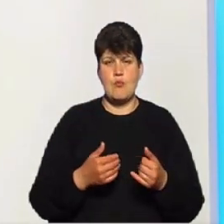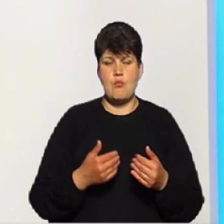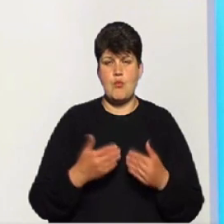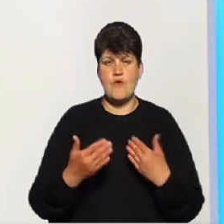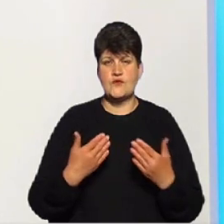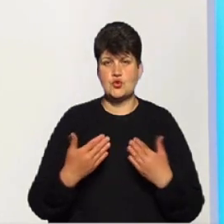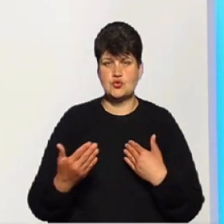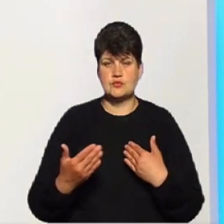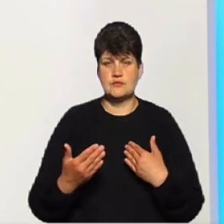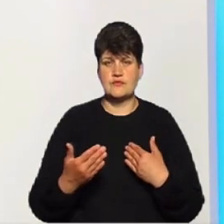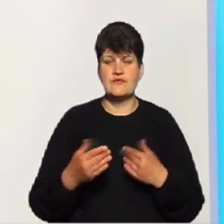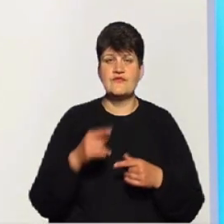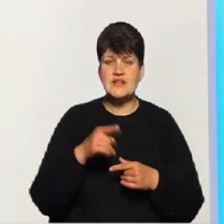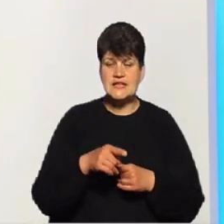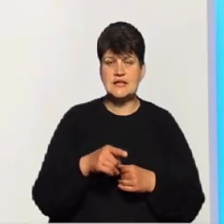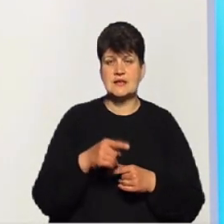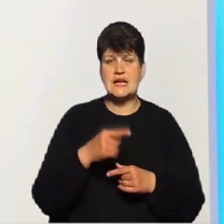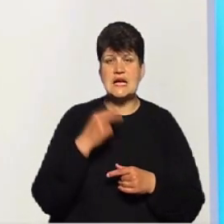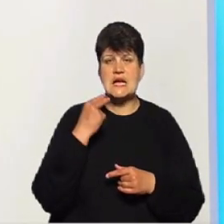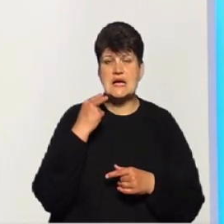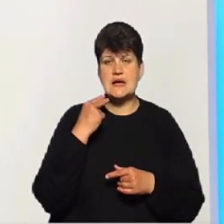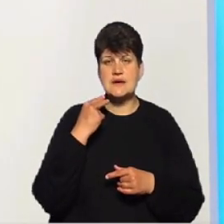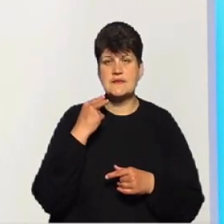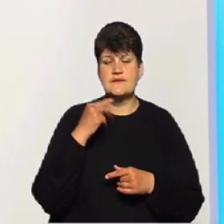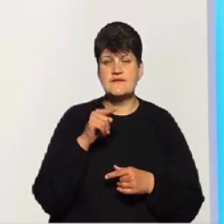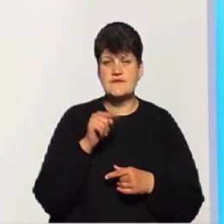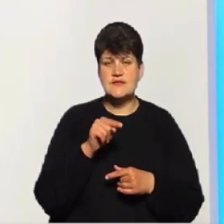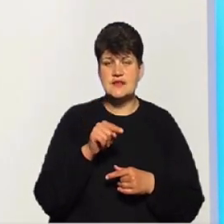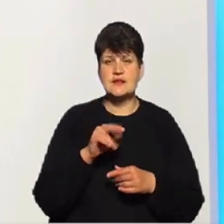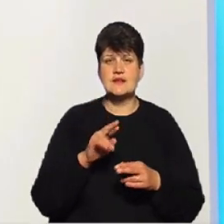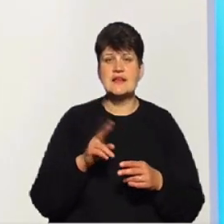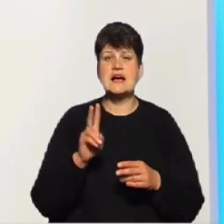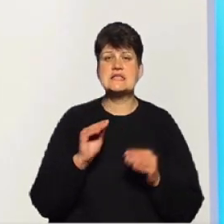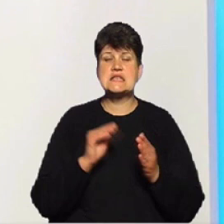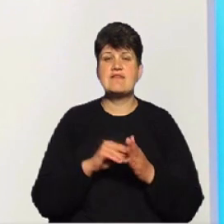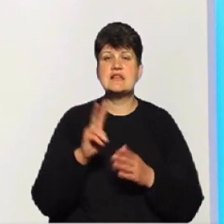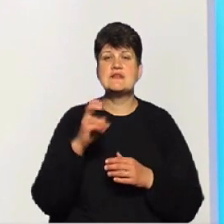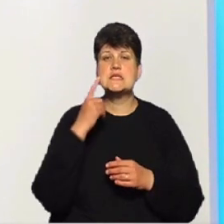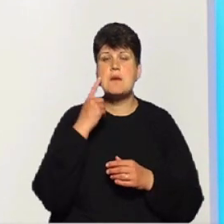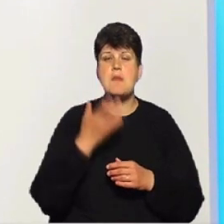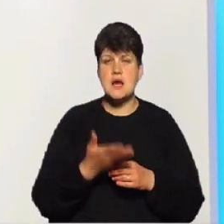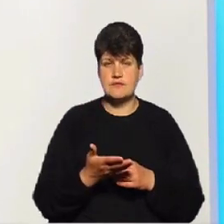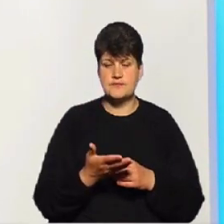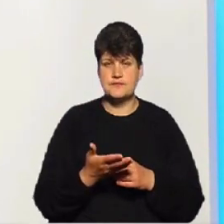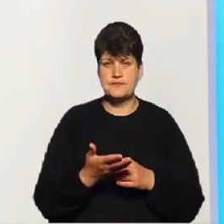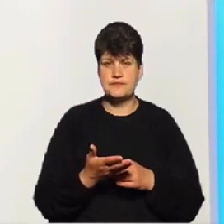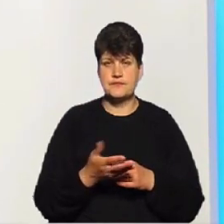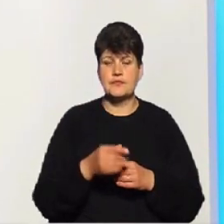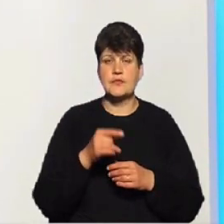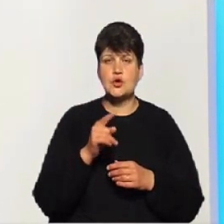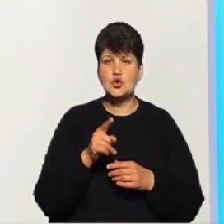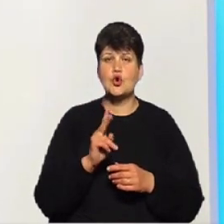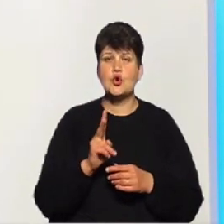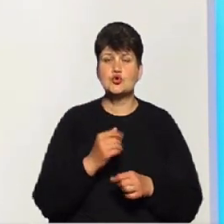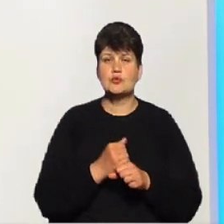він ясно, що він краще. Так, він, власне, як ставиться 200 балів? По тому,